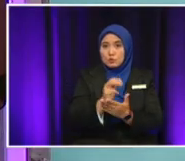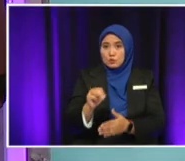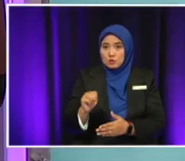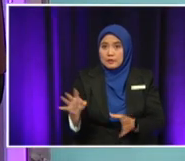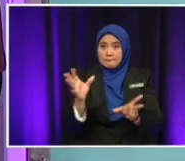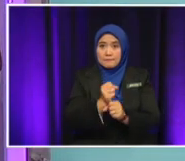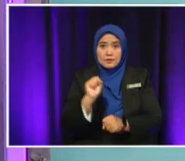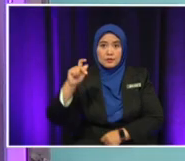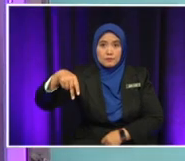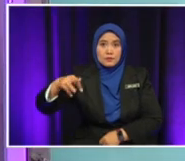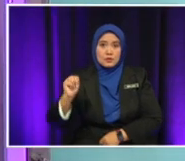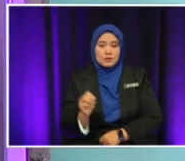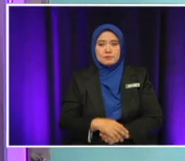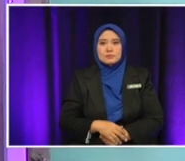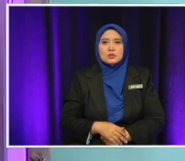apapun